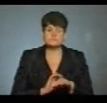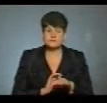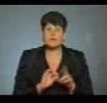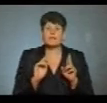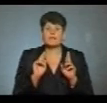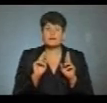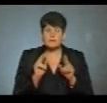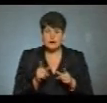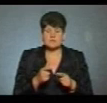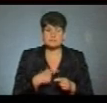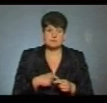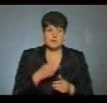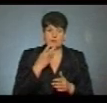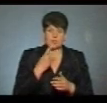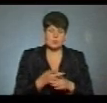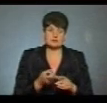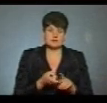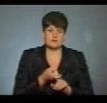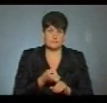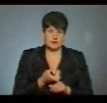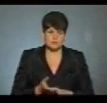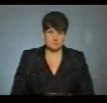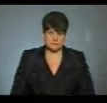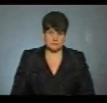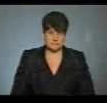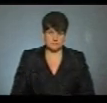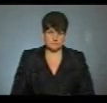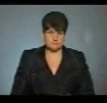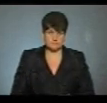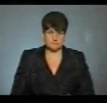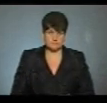вірус проявляє себе в організмі, коли людина інфікувалася?